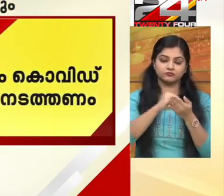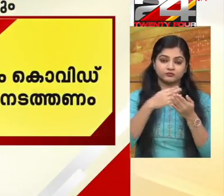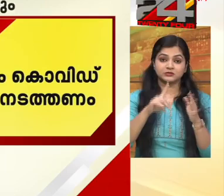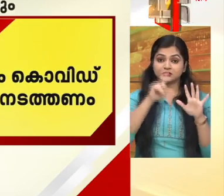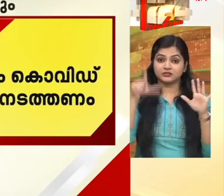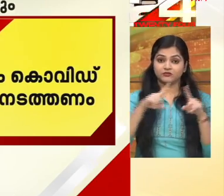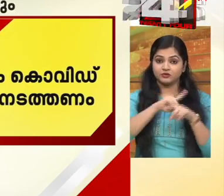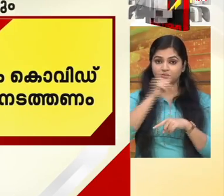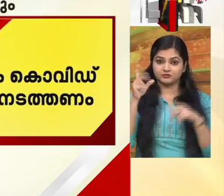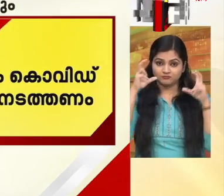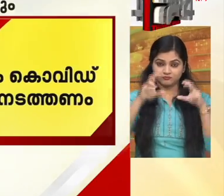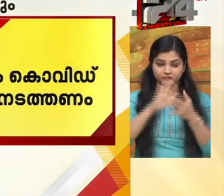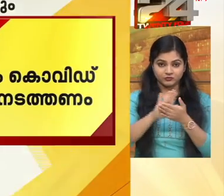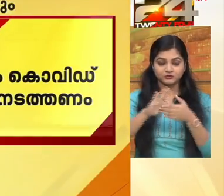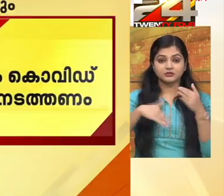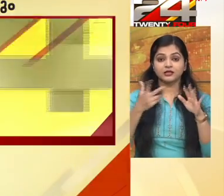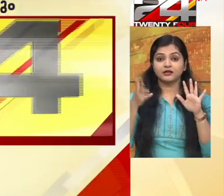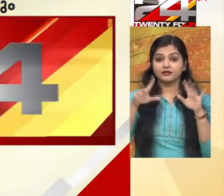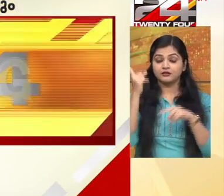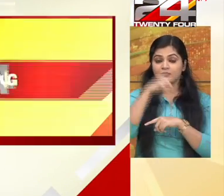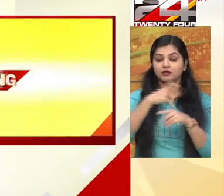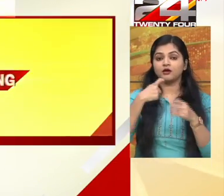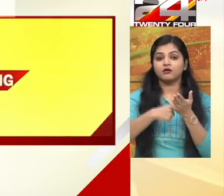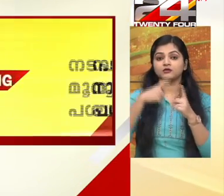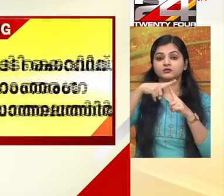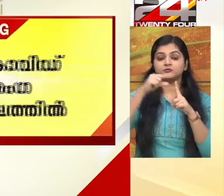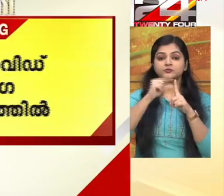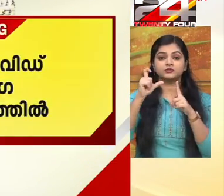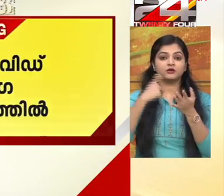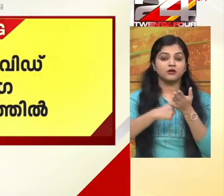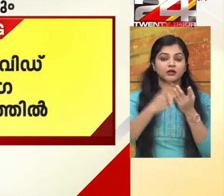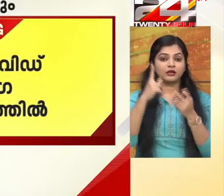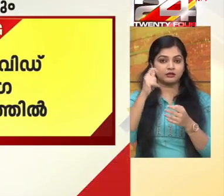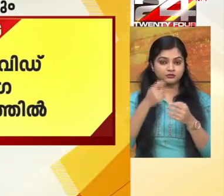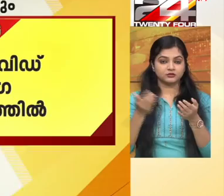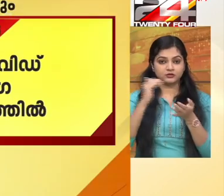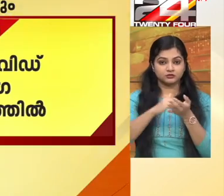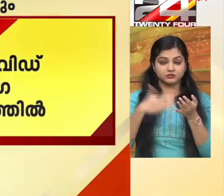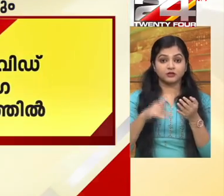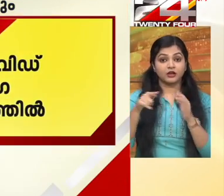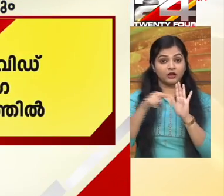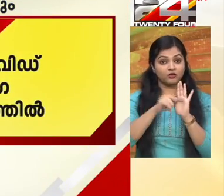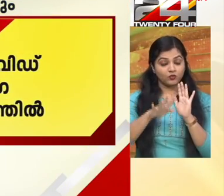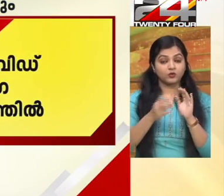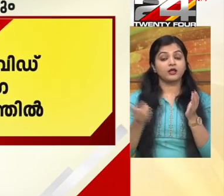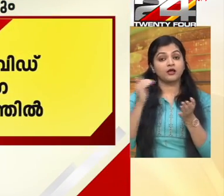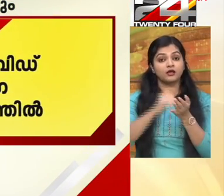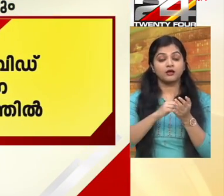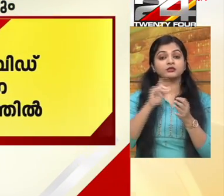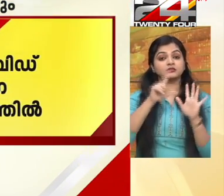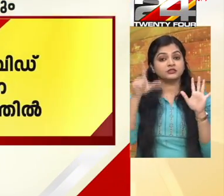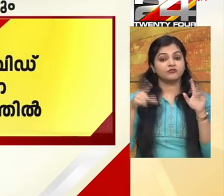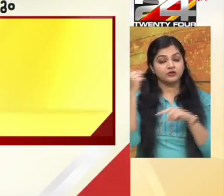ദിവസം RT-PCR പരിശോധനയ്ക്ക് വിധേയമാകണം. നെഗറ്റീവ് ആണെങ്കിൽ വീണ്ടും 7 ദിവസം സ്വയം നിരീക്ഷണം ഏർപ്പെടുത്തണമെന്നൊരു നിർദ്ദേശം കൂടി സർക്കാർ